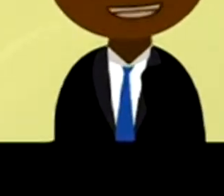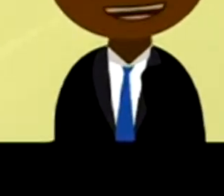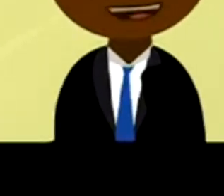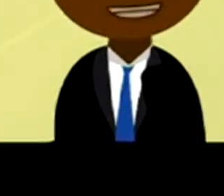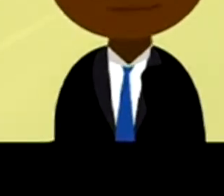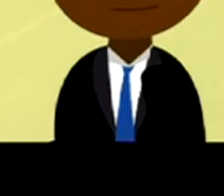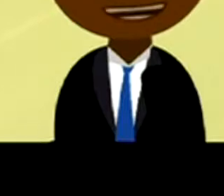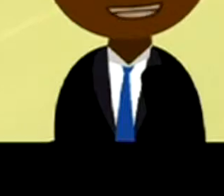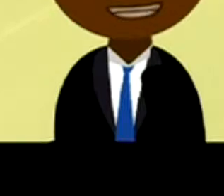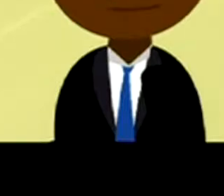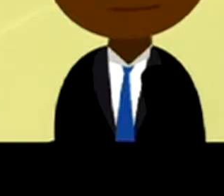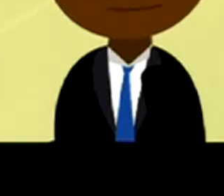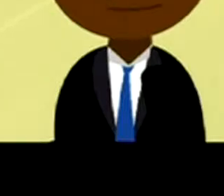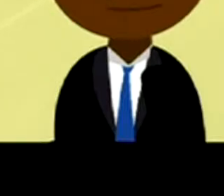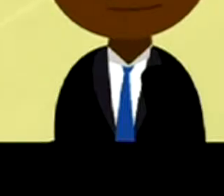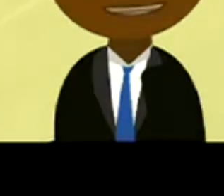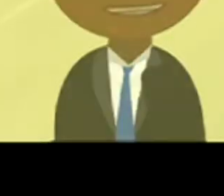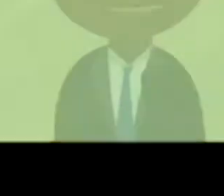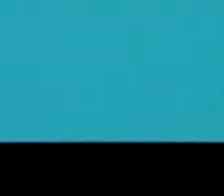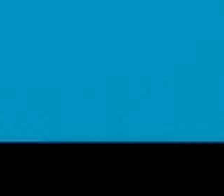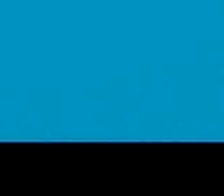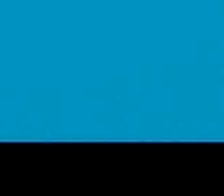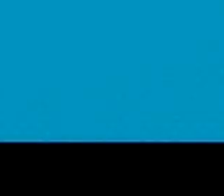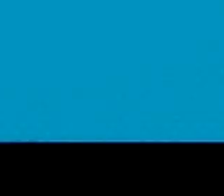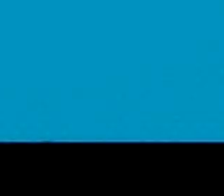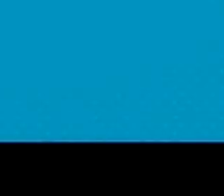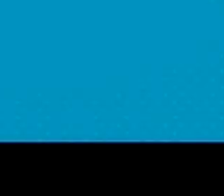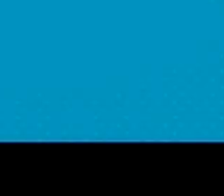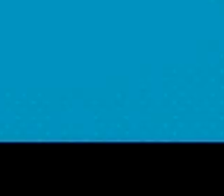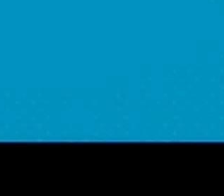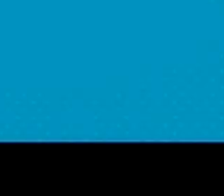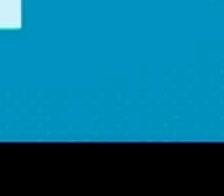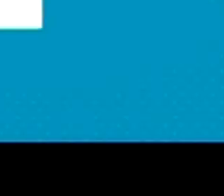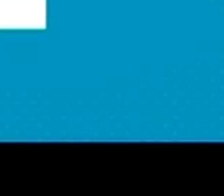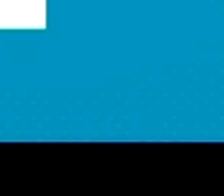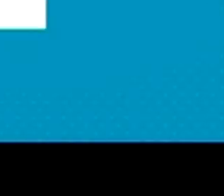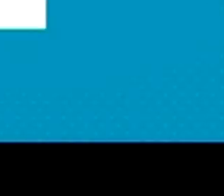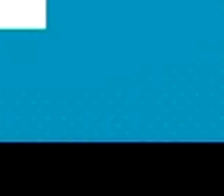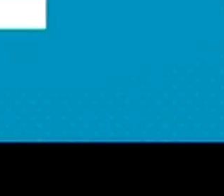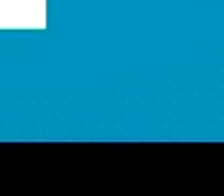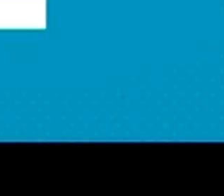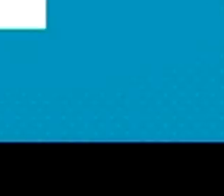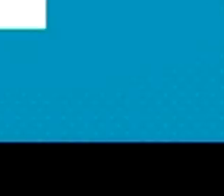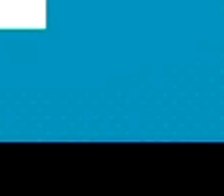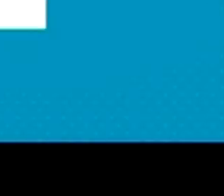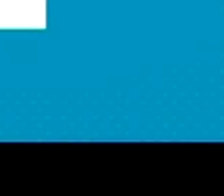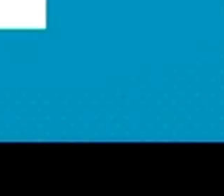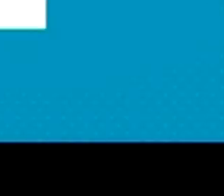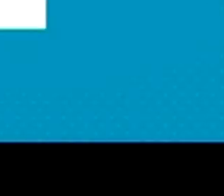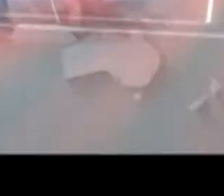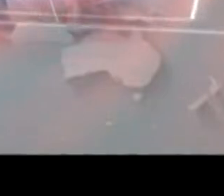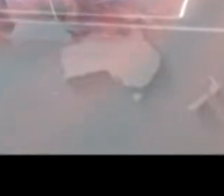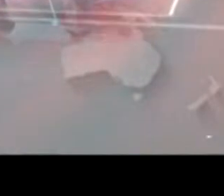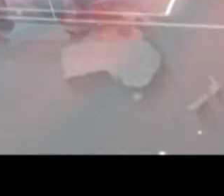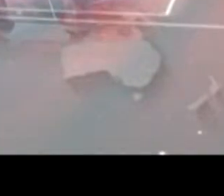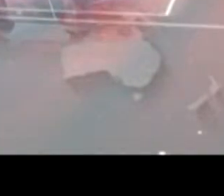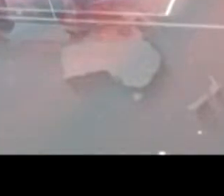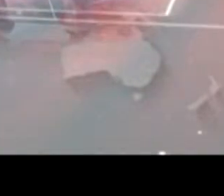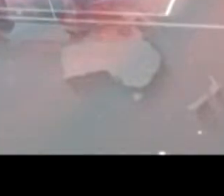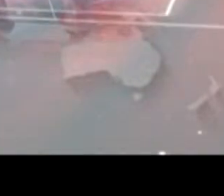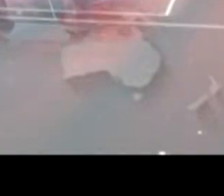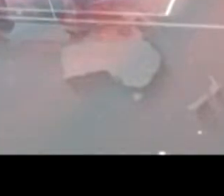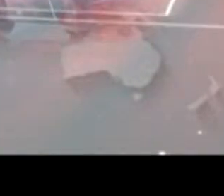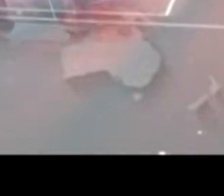yourself, family, and the community. This message has been brought to you by the Government of Kenya and its partners.